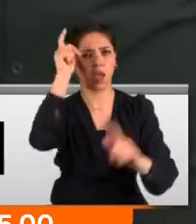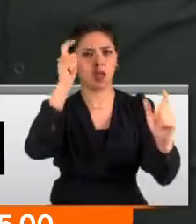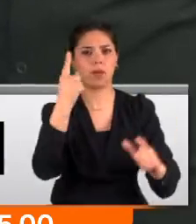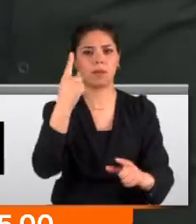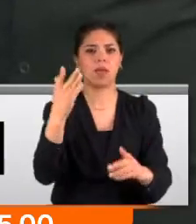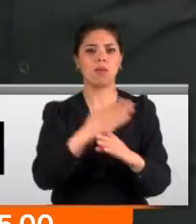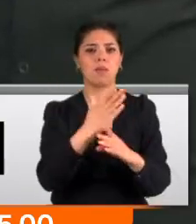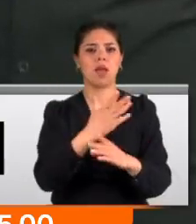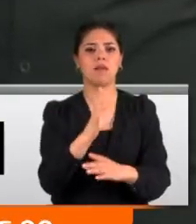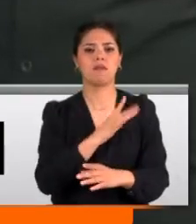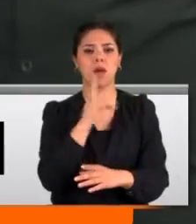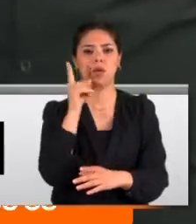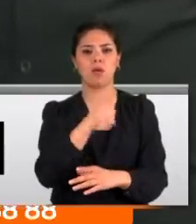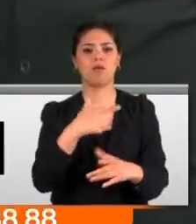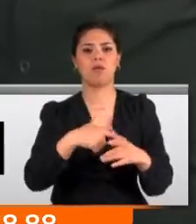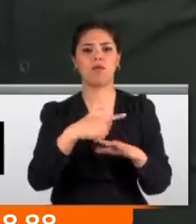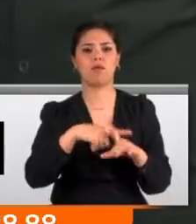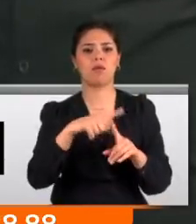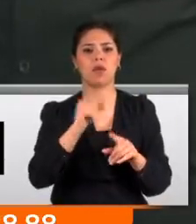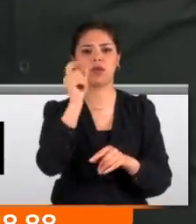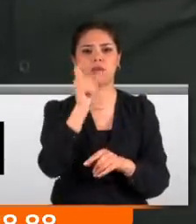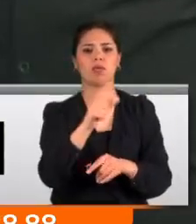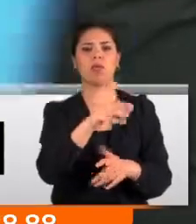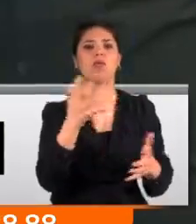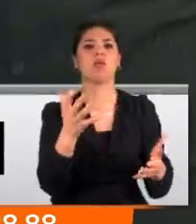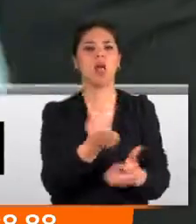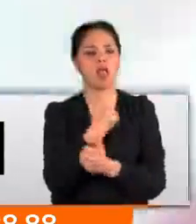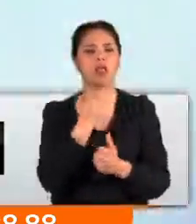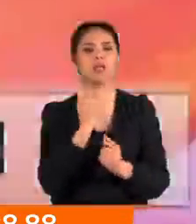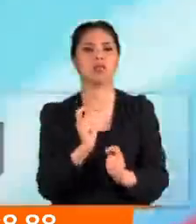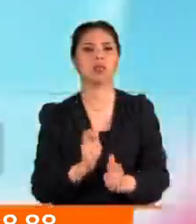Amerika'da bir tane malım var. O da FETÖ. Onu da almaya namerttir be.